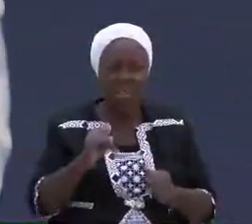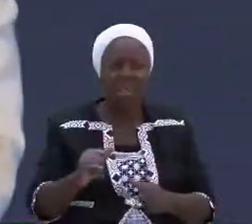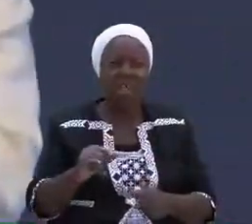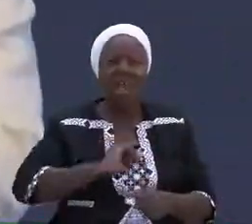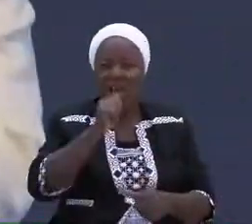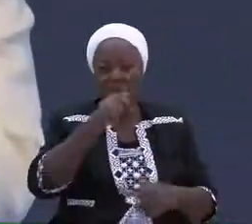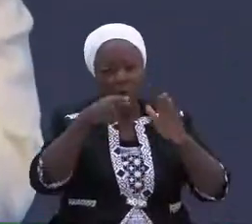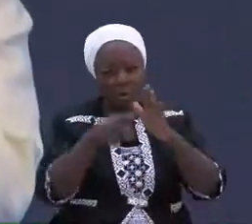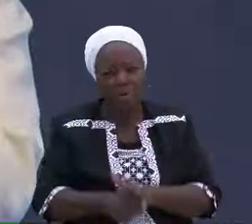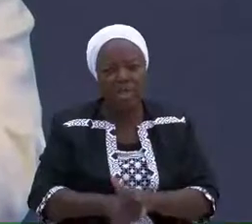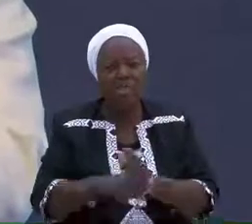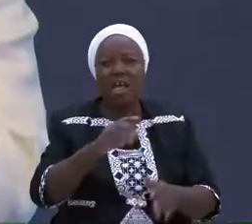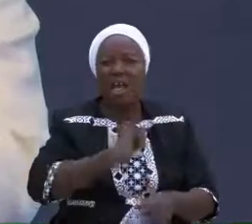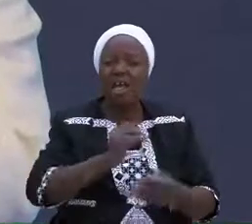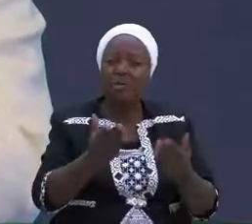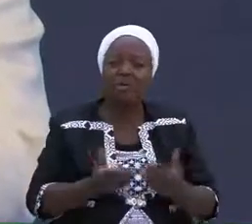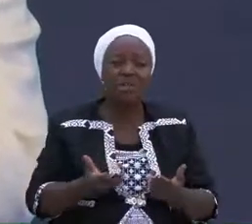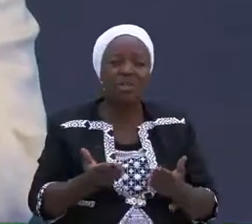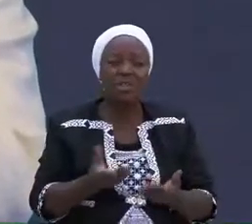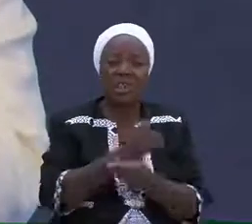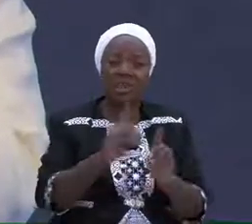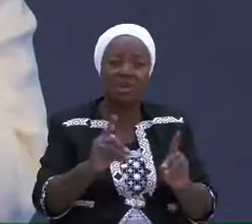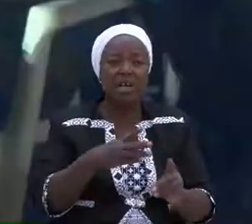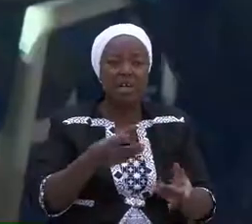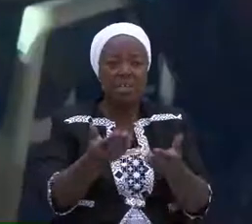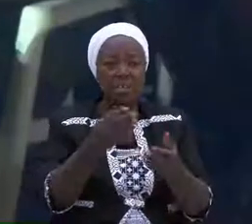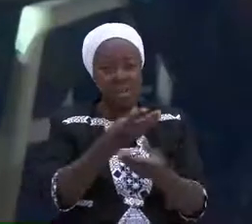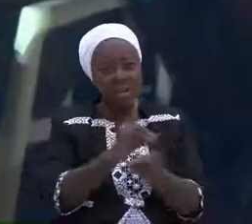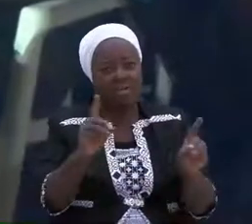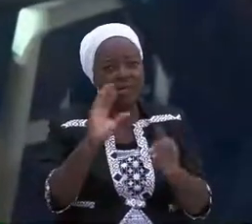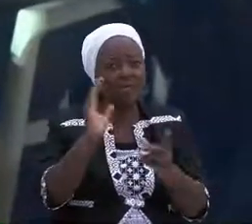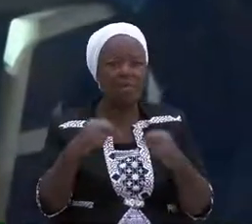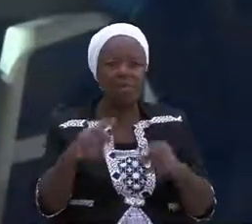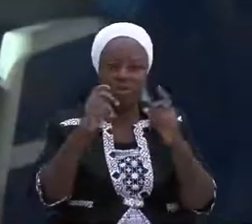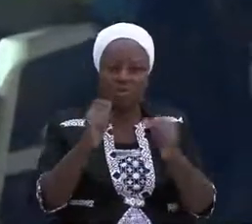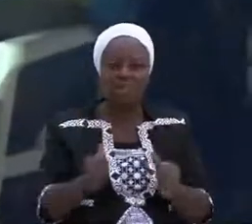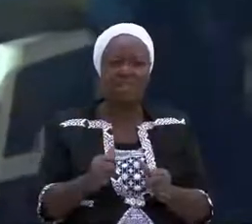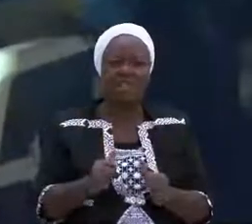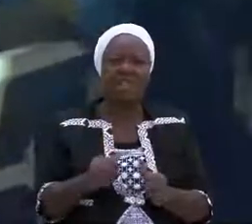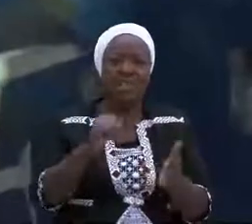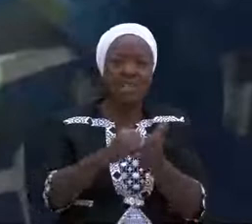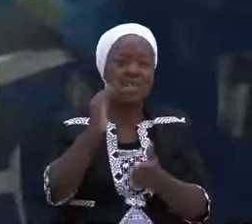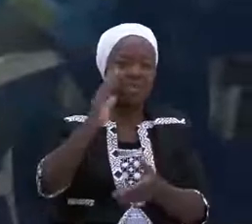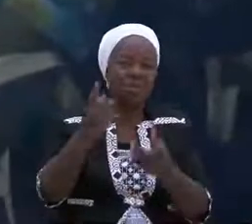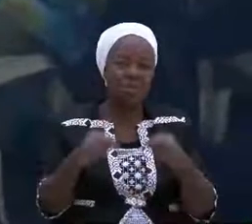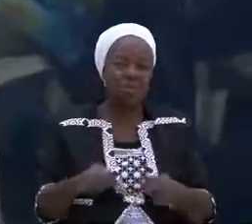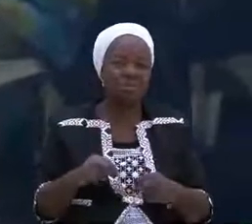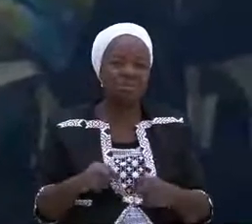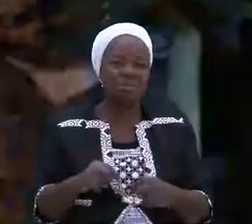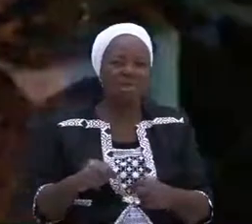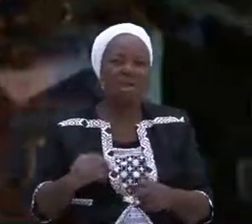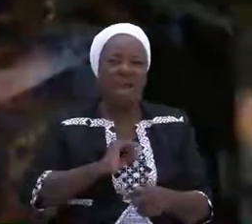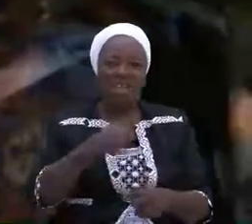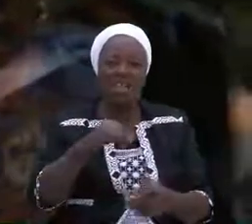suis opprimé, je veux la délivrance. La délivrance viendra immédiatement. Ça viendra. J'ai dit,